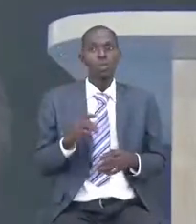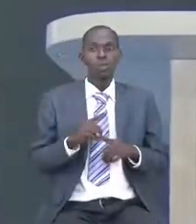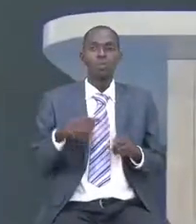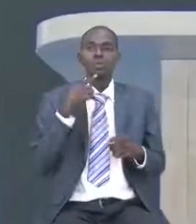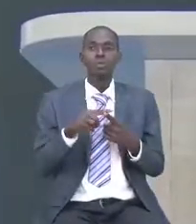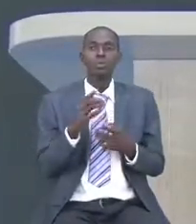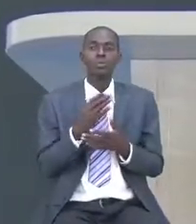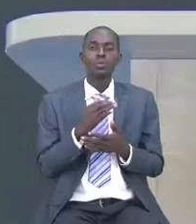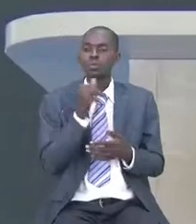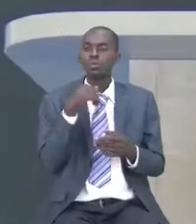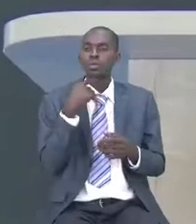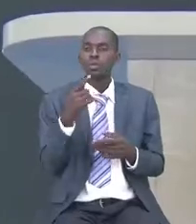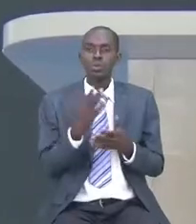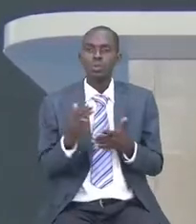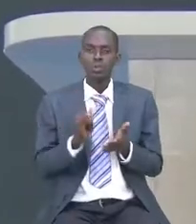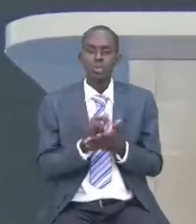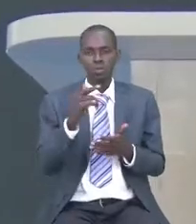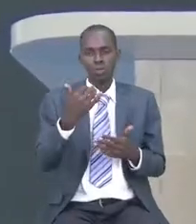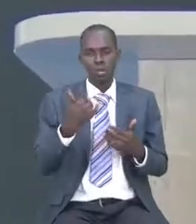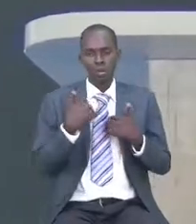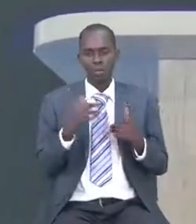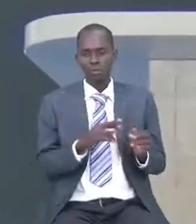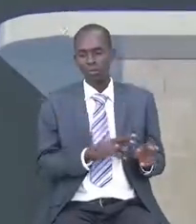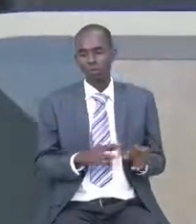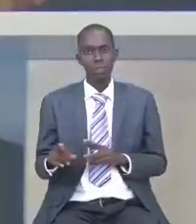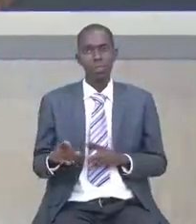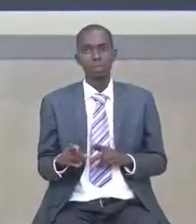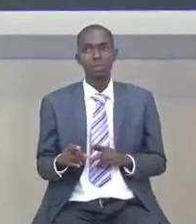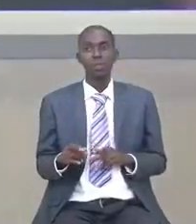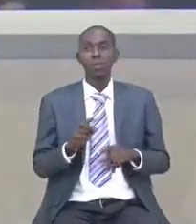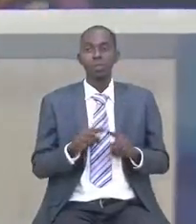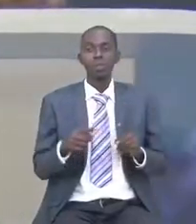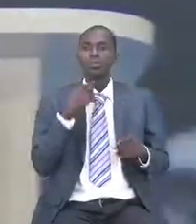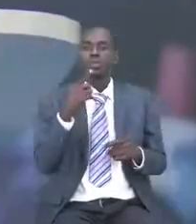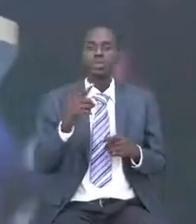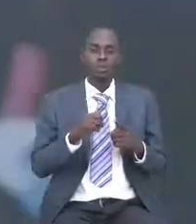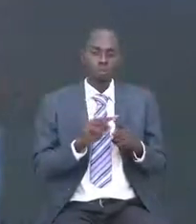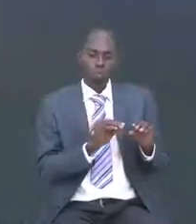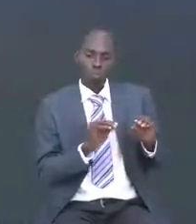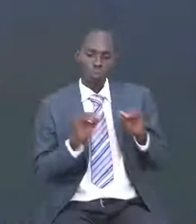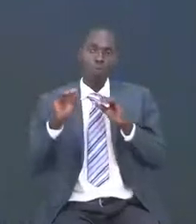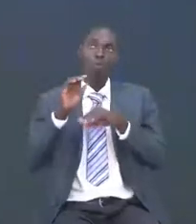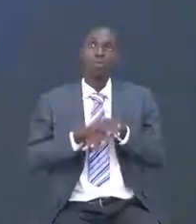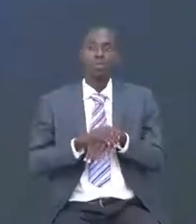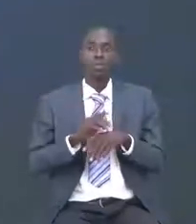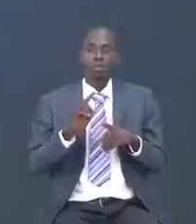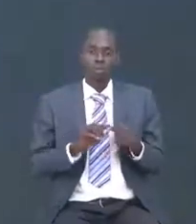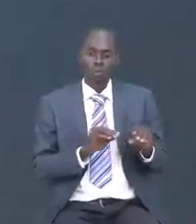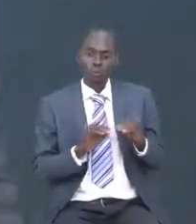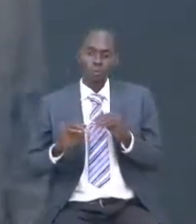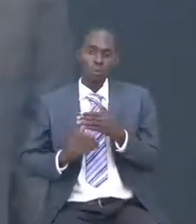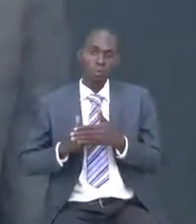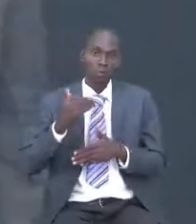déjà, mais pour que vous puissiez vous lever et que vous avancez, et pour que vous puissiez aller de l'avant.